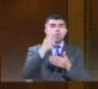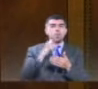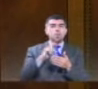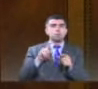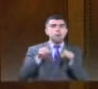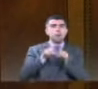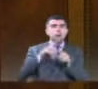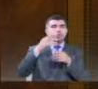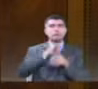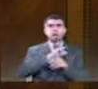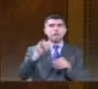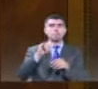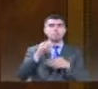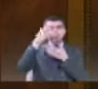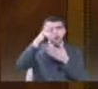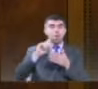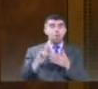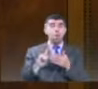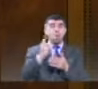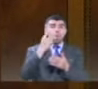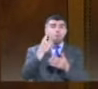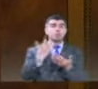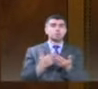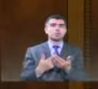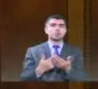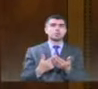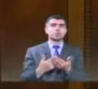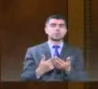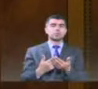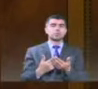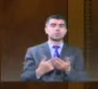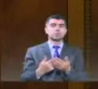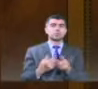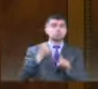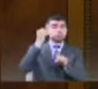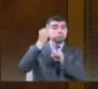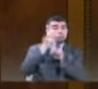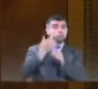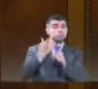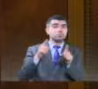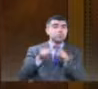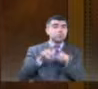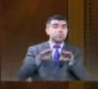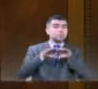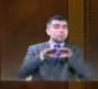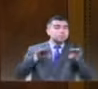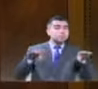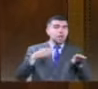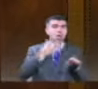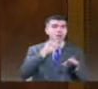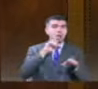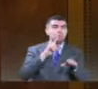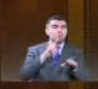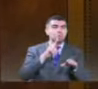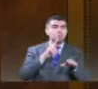استثنائية، وكتعتبر المغرب تجربة يعني ديال دولة مستقرة وديال دولة